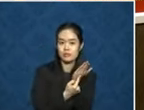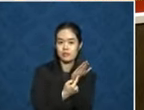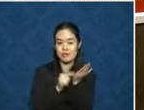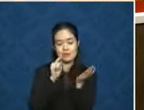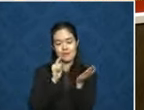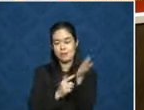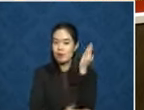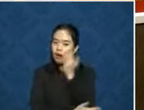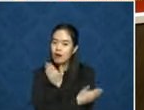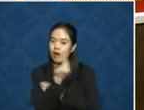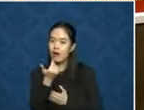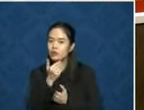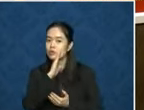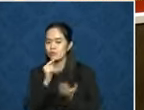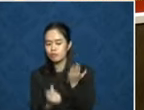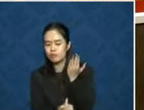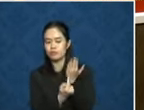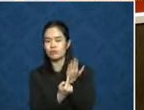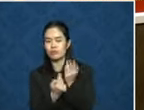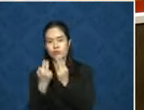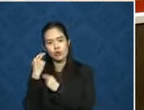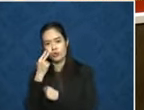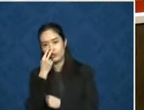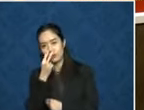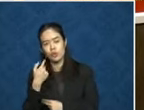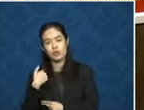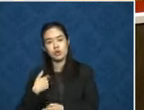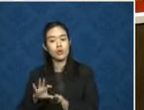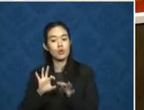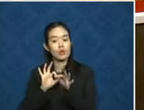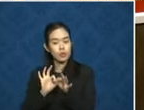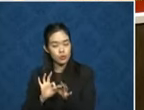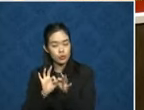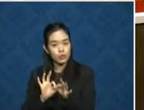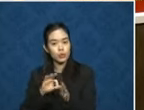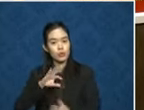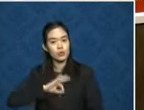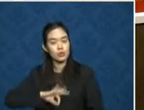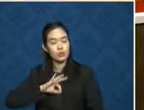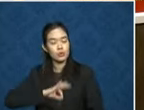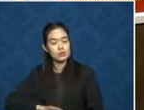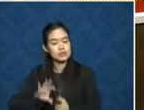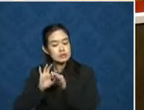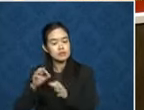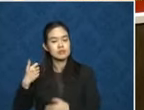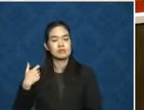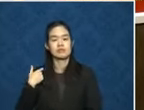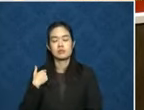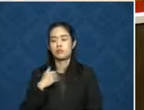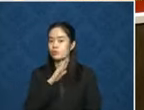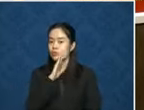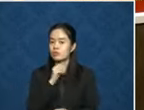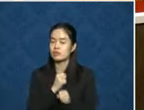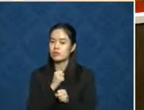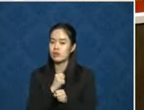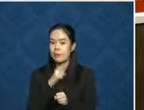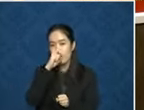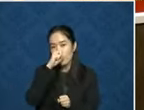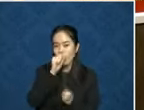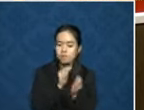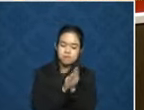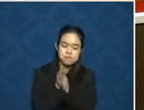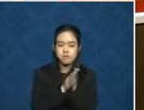พลิกไปอีกด้านนึงก็จะพบข้อที่เราต้องห่วงกังวลไม่น้อยเช่นกันนะครับความท้าทายที่สำคัญที่เราต้องร่วมกันออกแบบกฎ